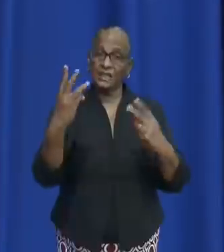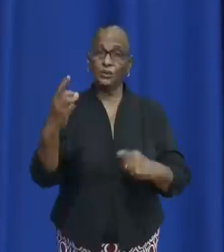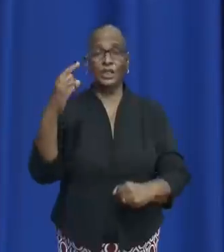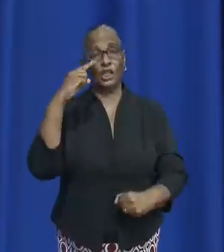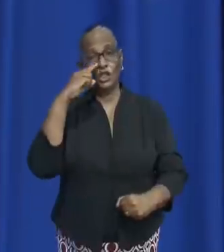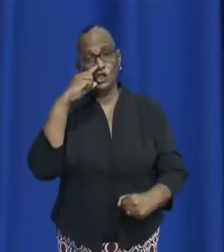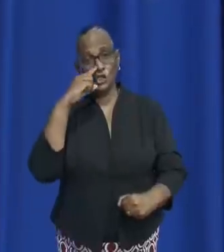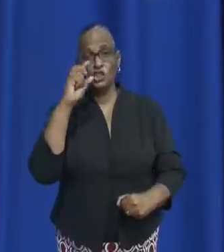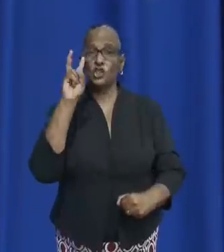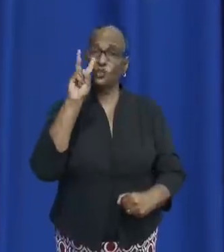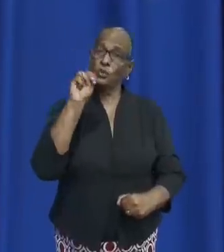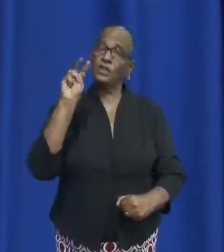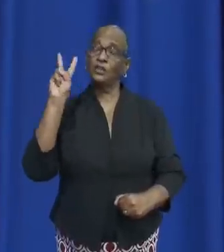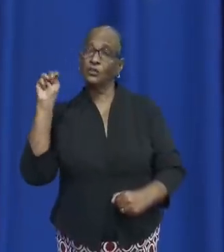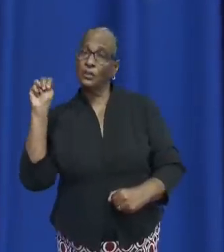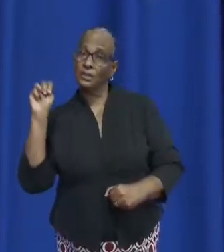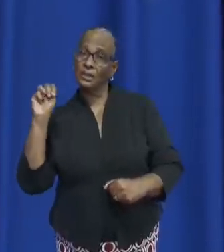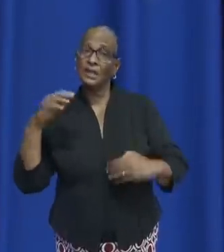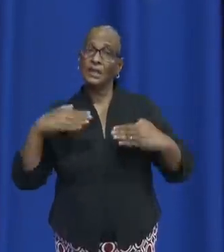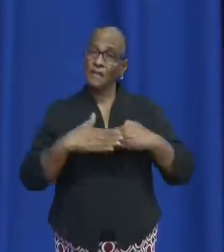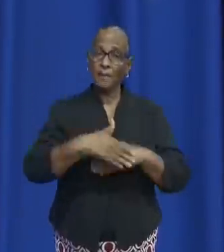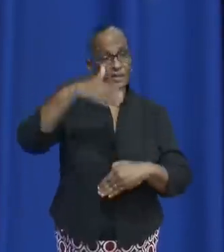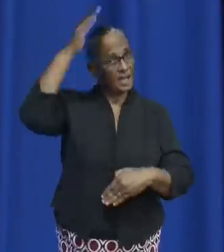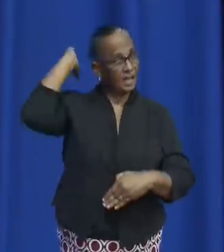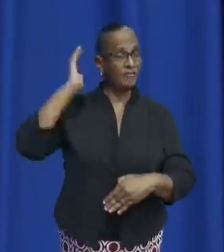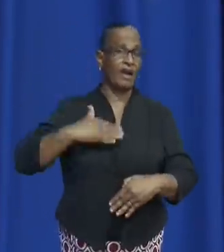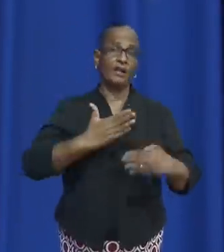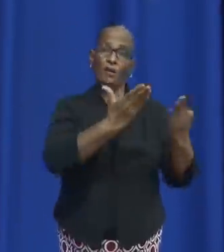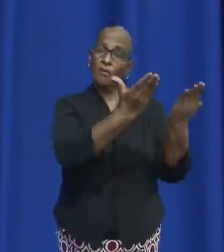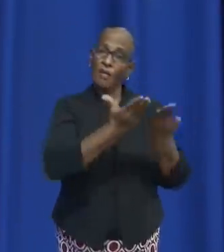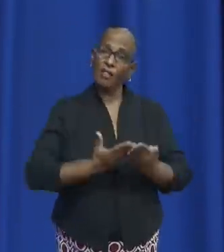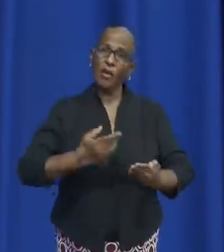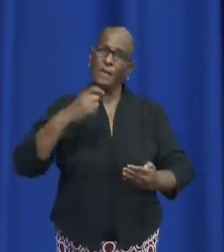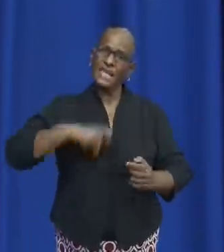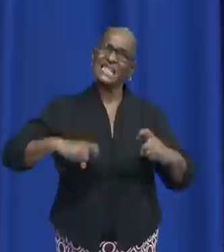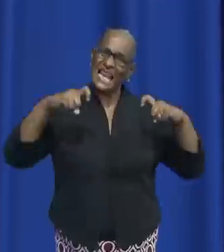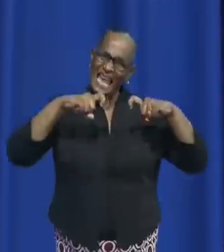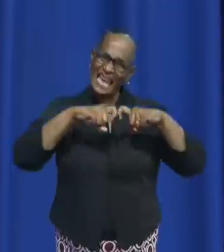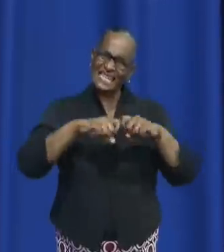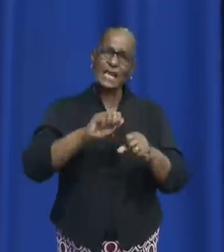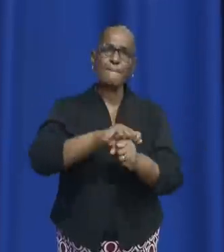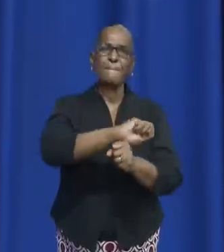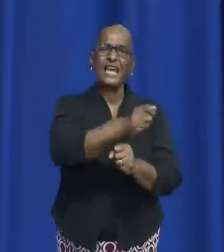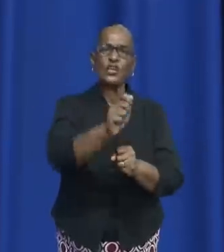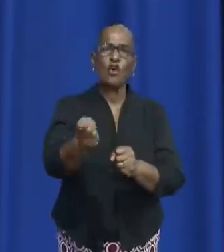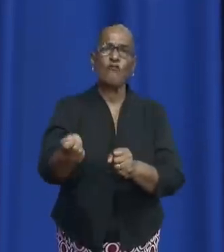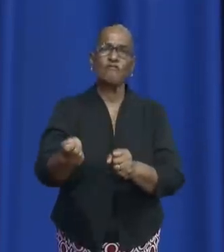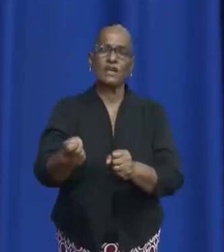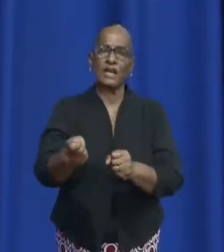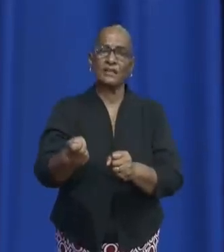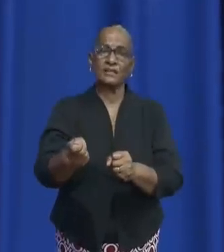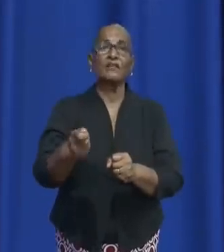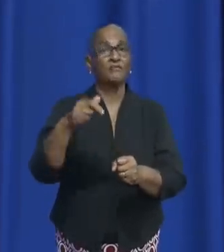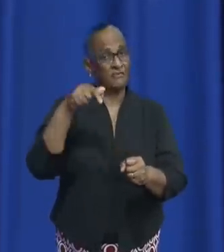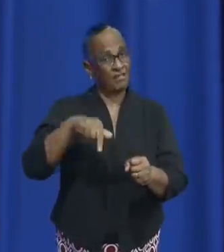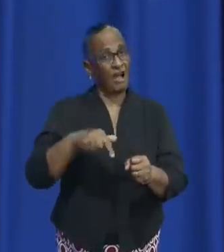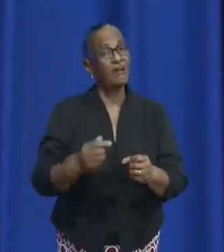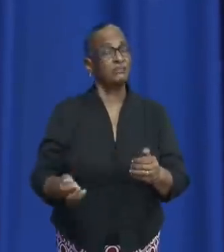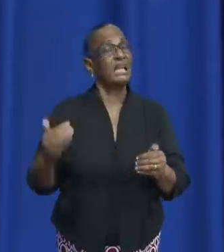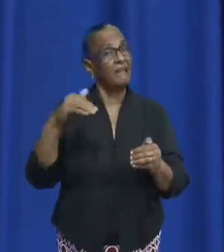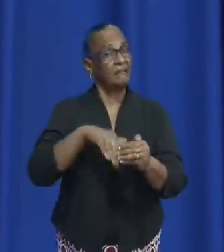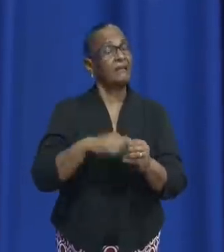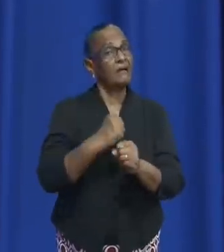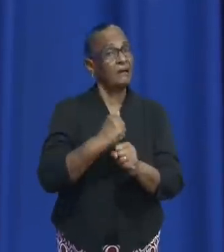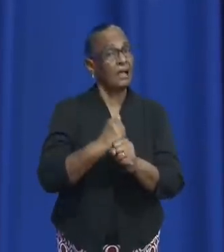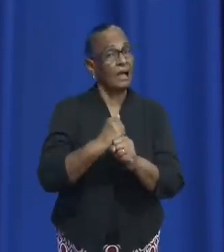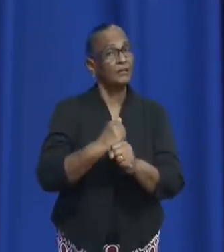2020, dames en heren. Ik heet u van harte welkom bij deze extra persconferentie. Die is ingelast vandaag